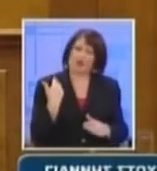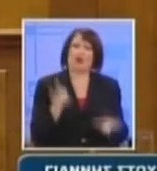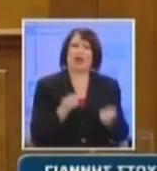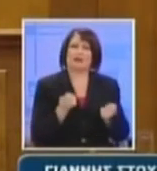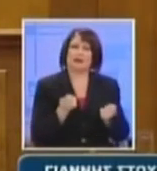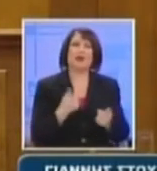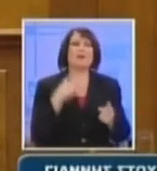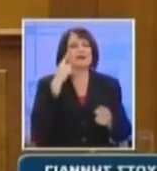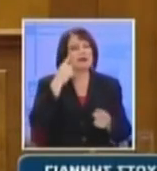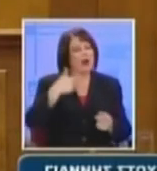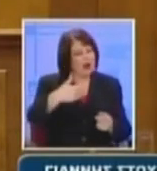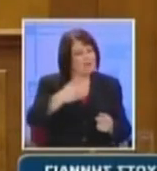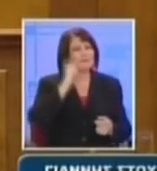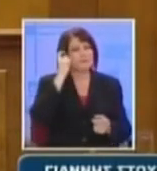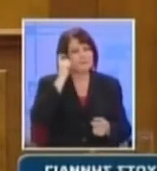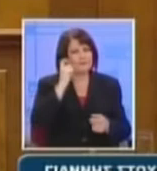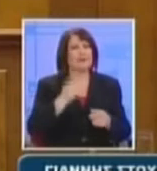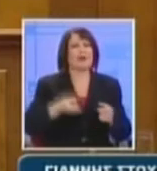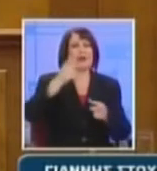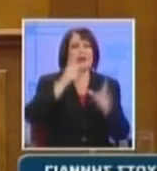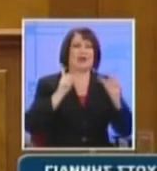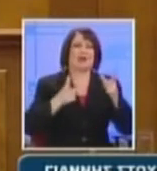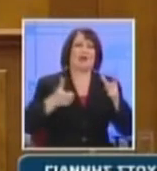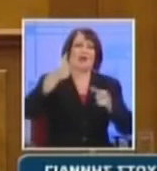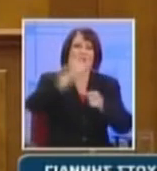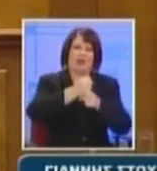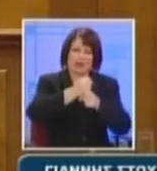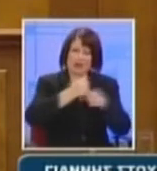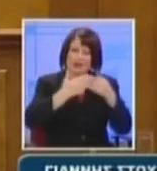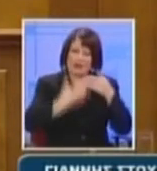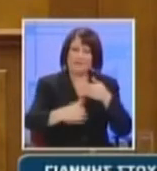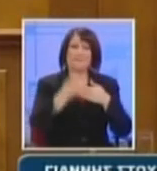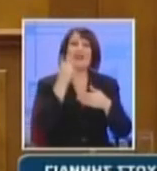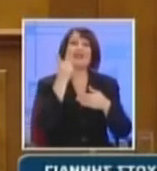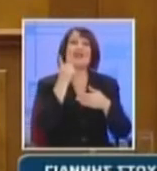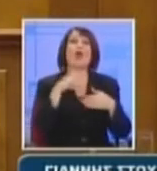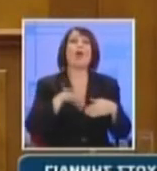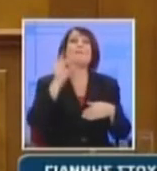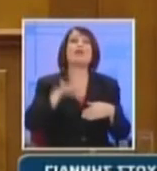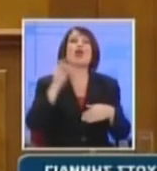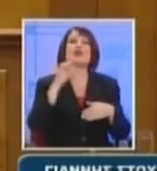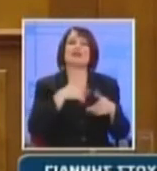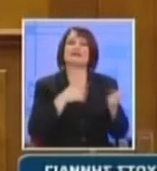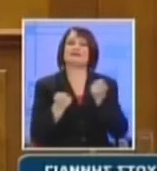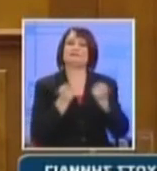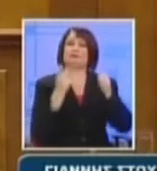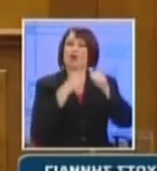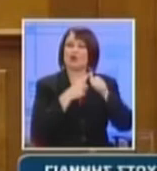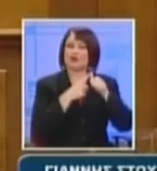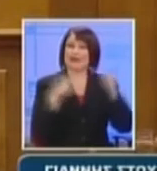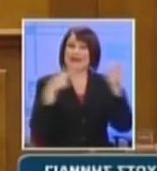είχαμε προνοήσει κατά την περίοδο της μεταπολίτευσης να κάνουμε δύο βασικές στρατηγικές επιλογές. Η πρώτη,